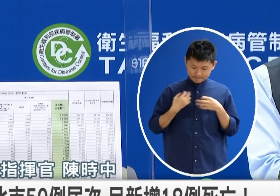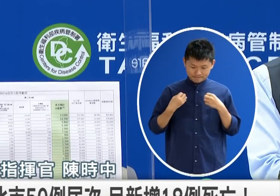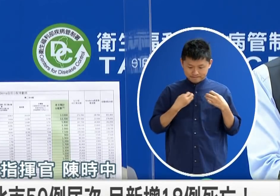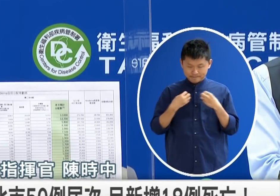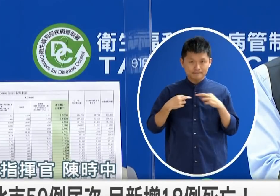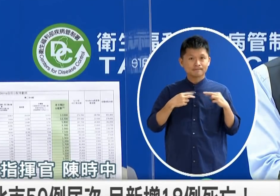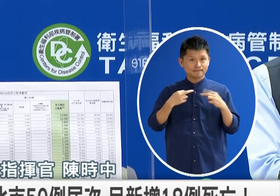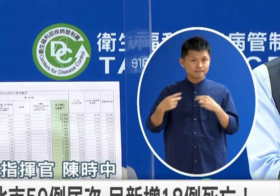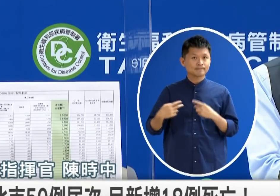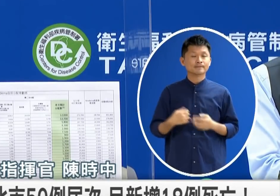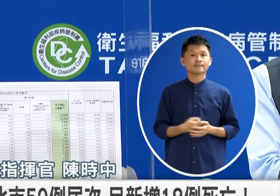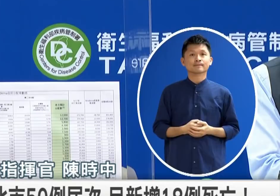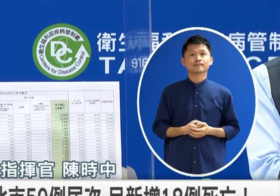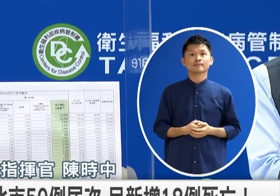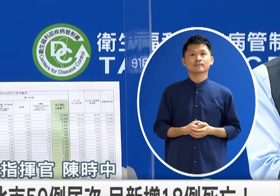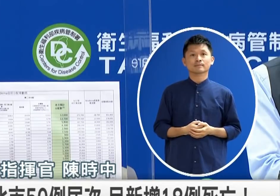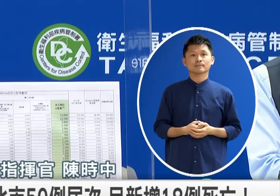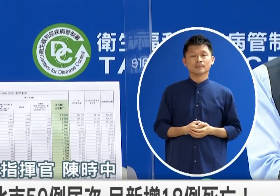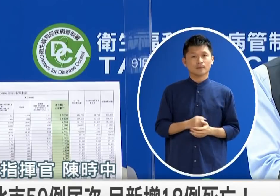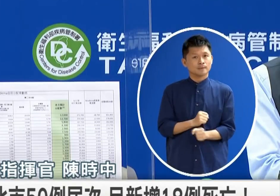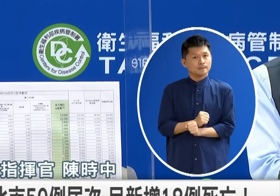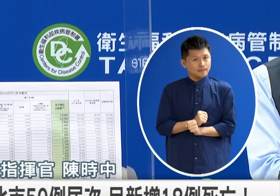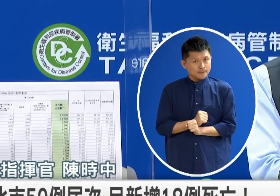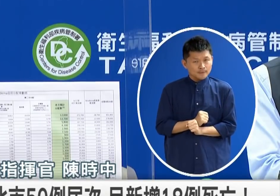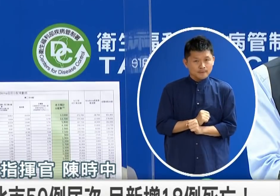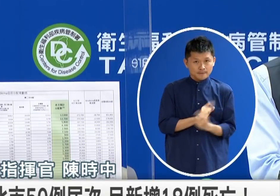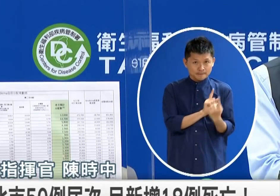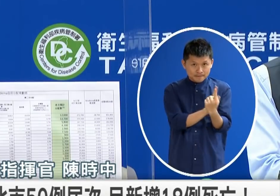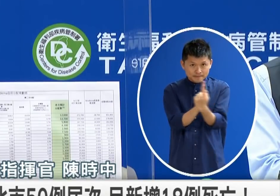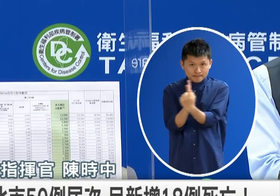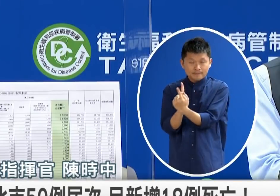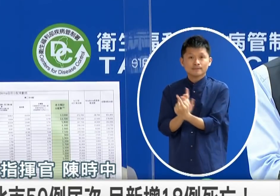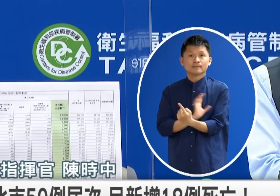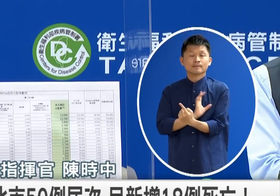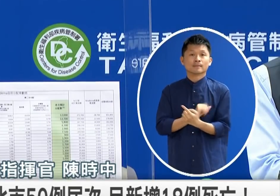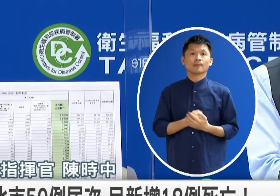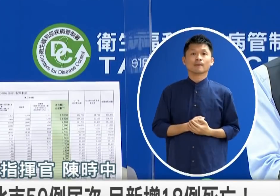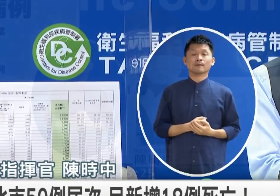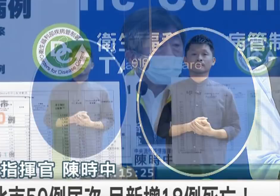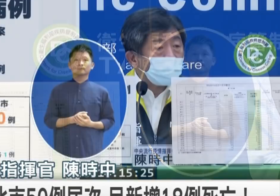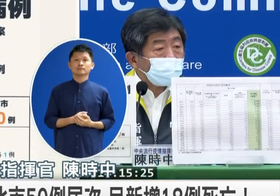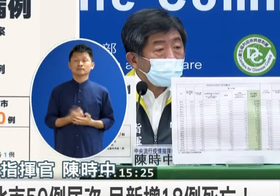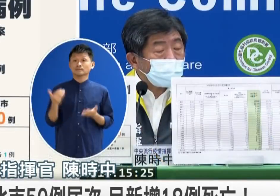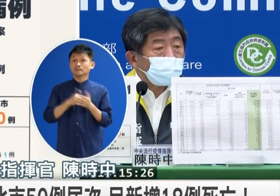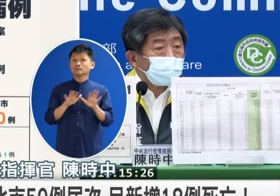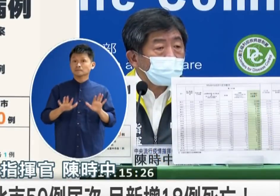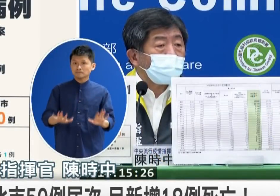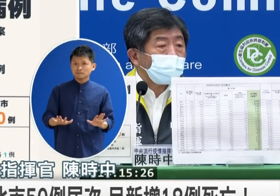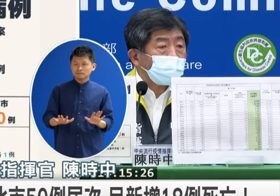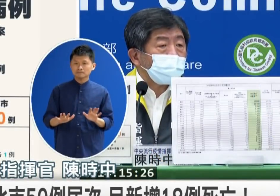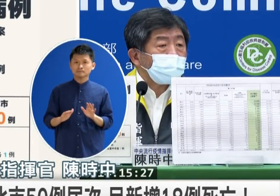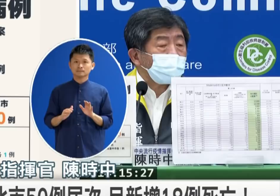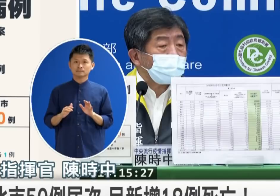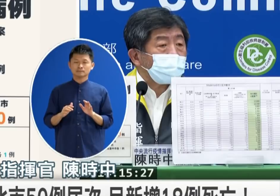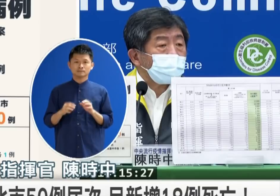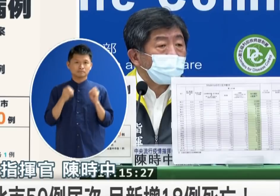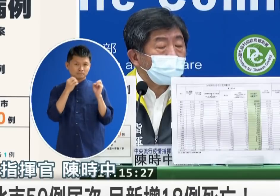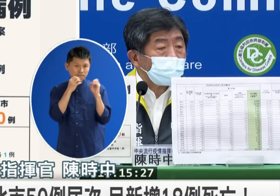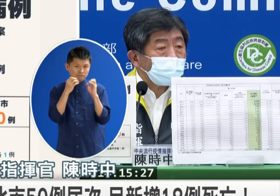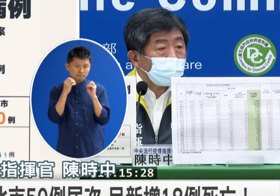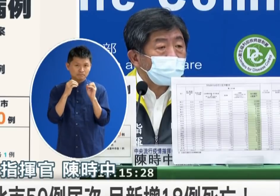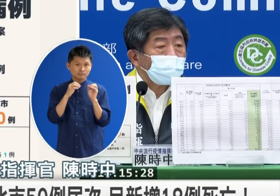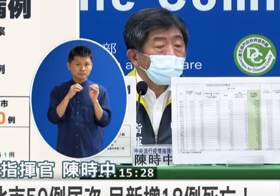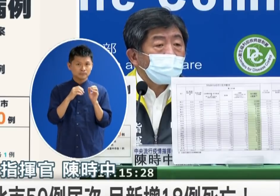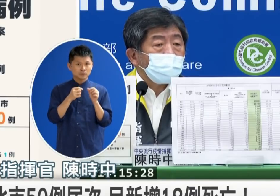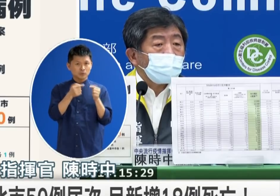各样的可能性，好，那我们非常谨慎以对。对，到目前来讲，当然都有在考虑各种不同的一些景